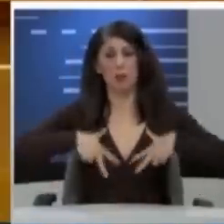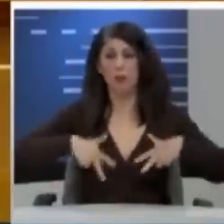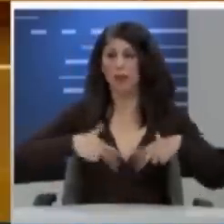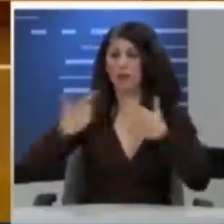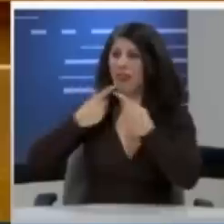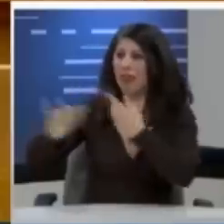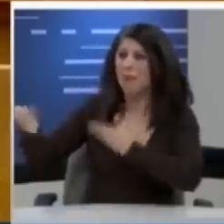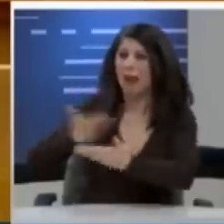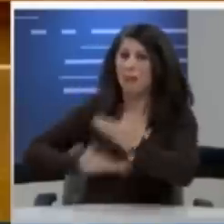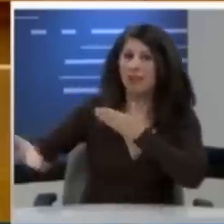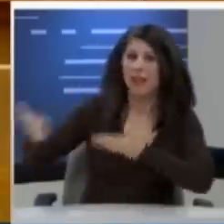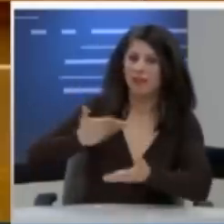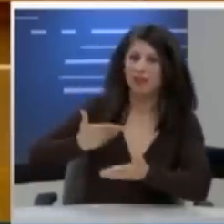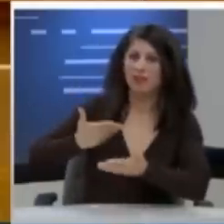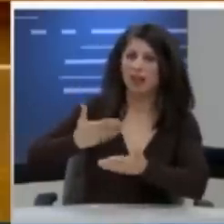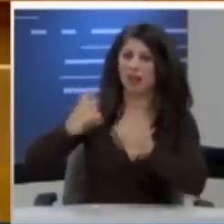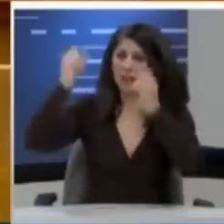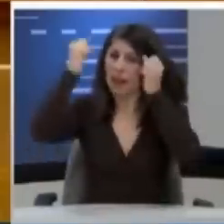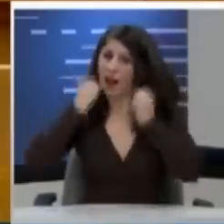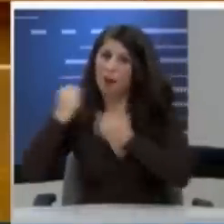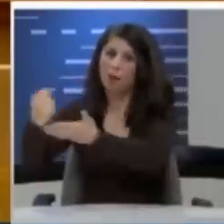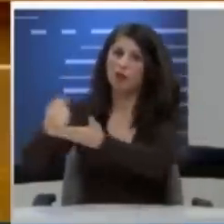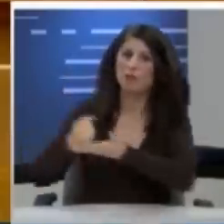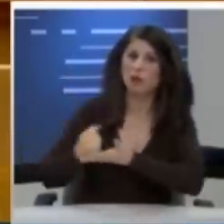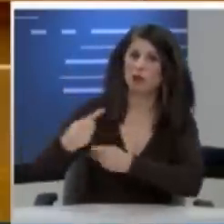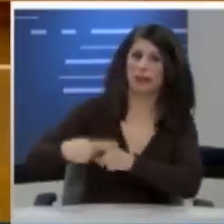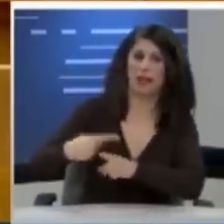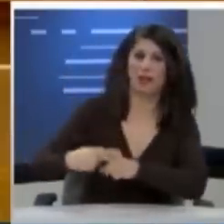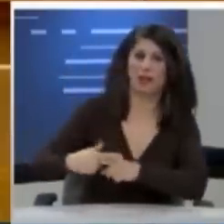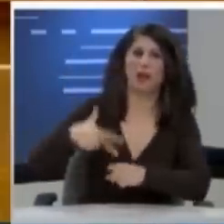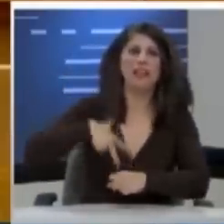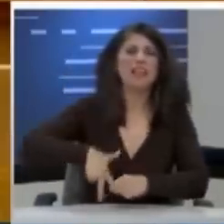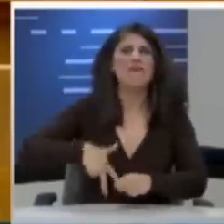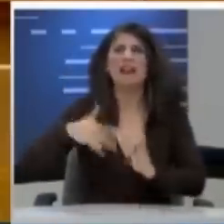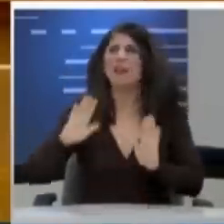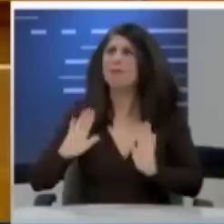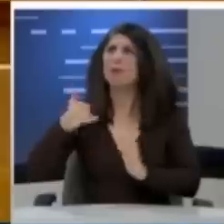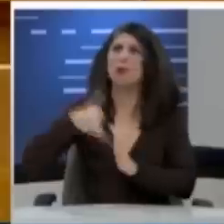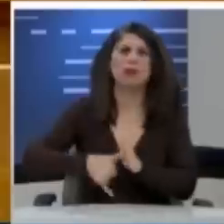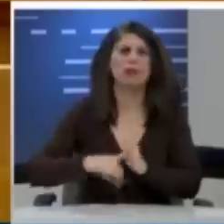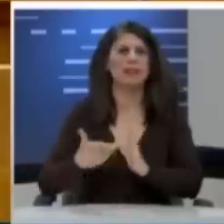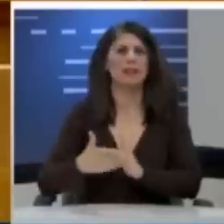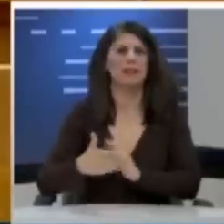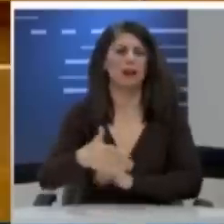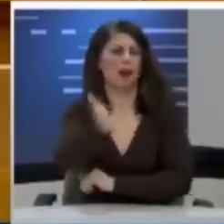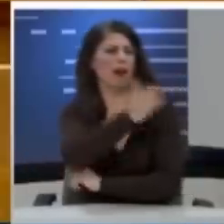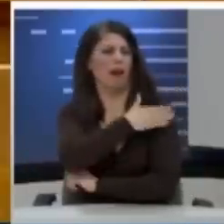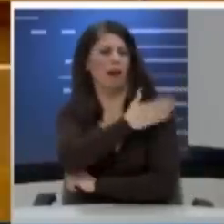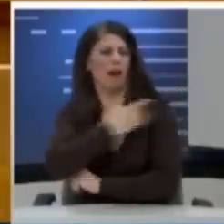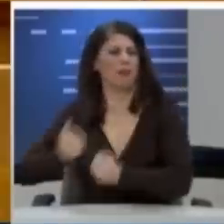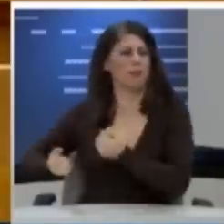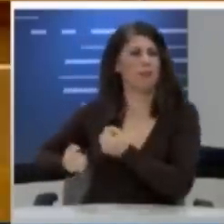διαπραγματεύσεις Ελλάδας-Γερμανίας για τις επανορθώσεις. Η κυβέρνηση ουσιαστικά κάνει πλάτες στην άρνηση